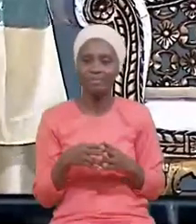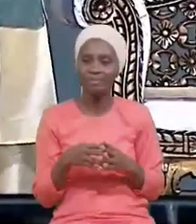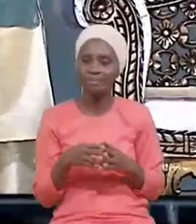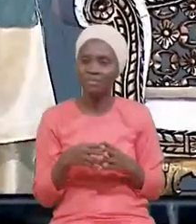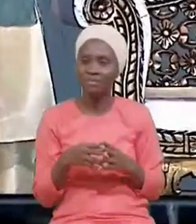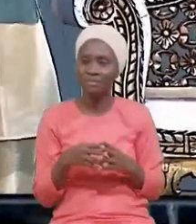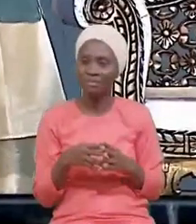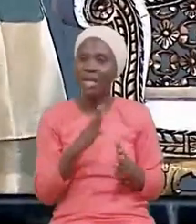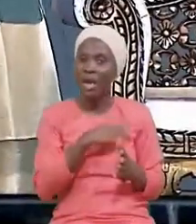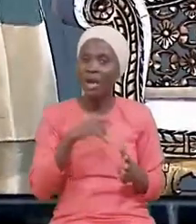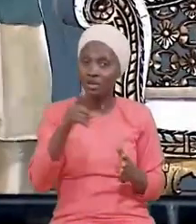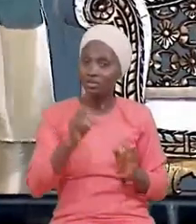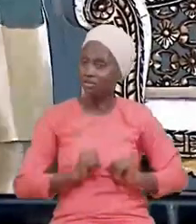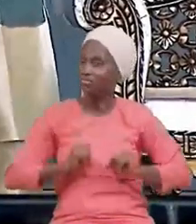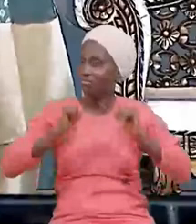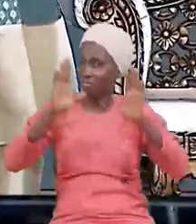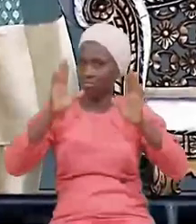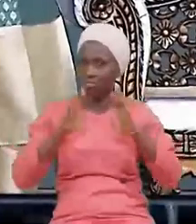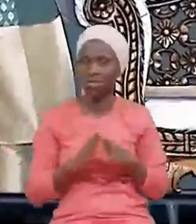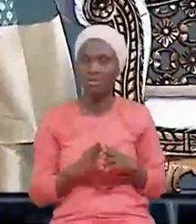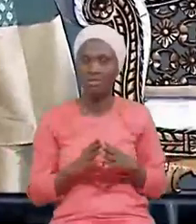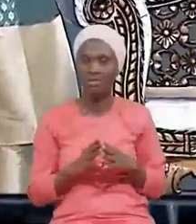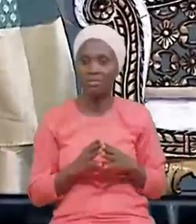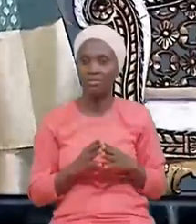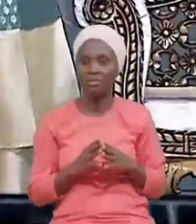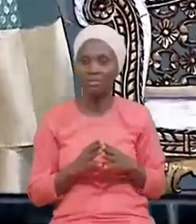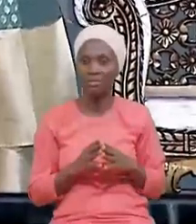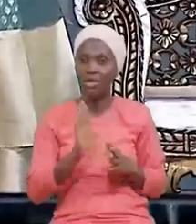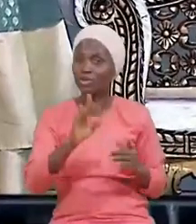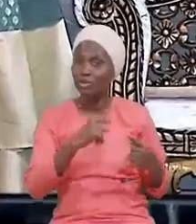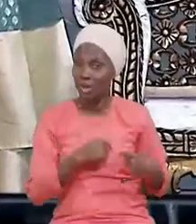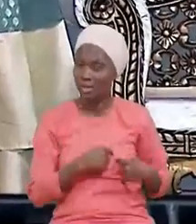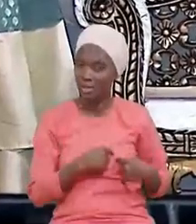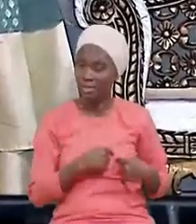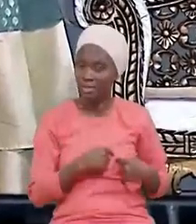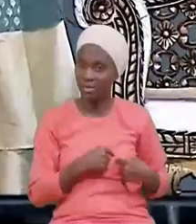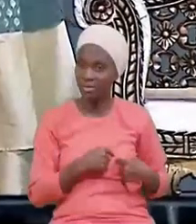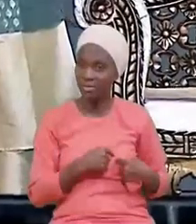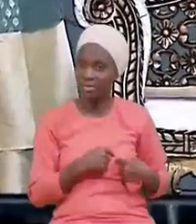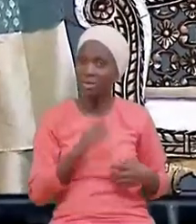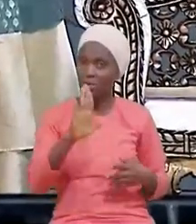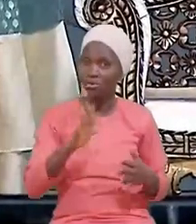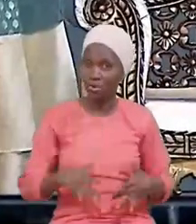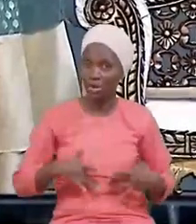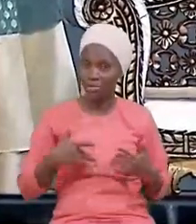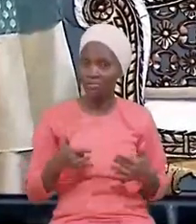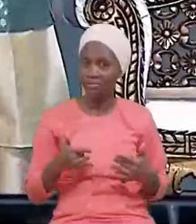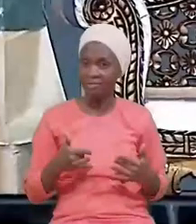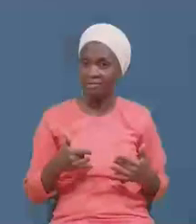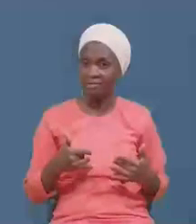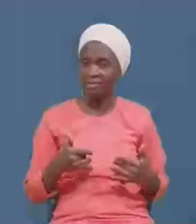Et je me soumets, vous vous soumettez à lui. Votre cœur, votre vie, votre